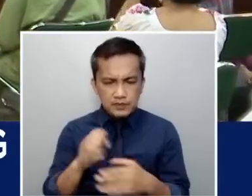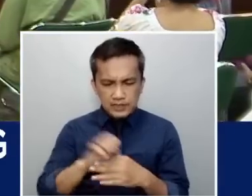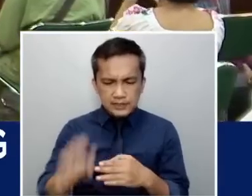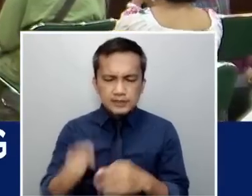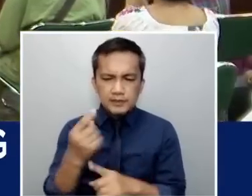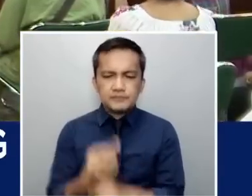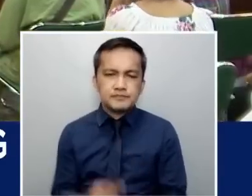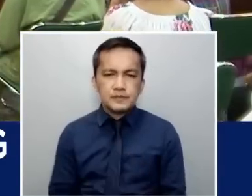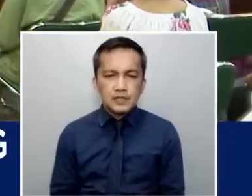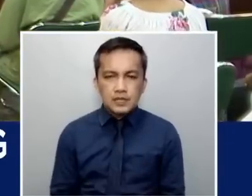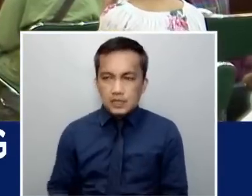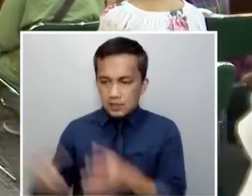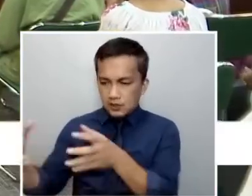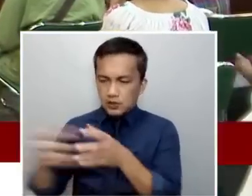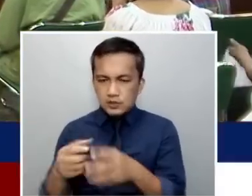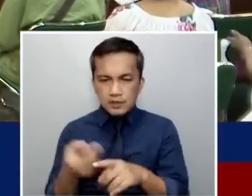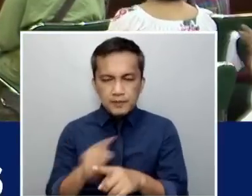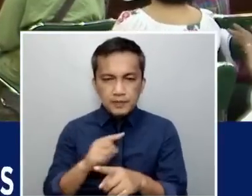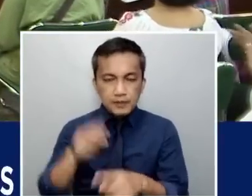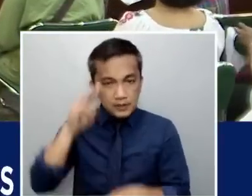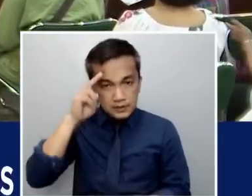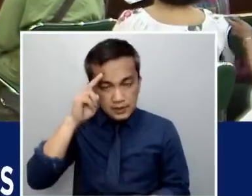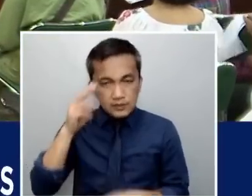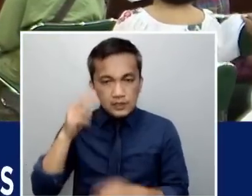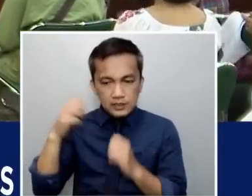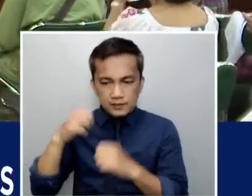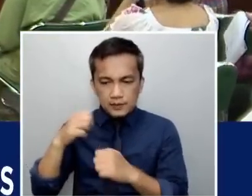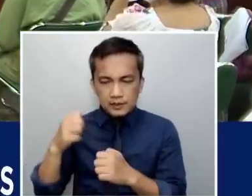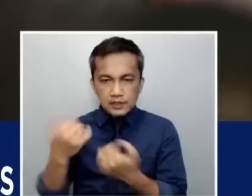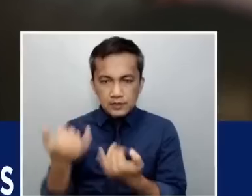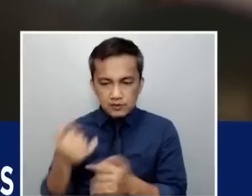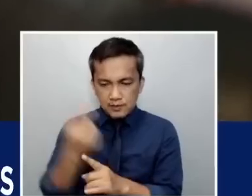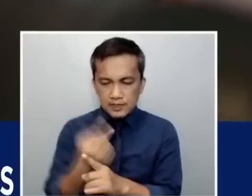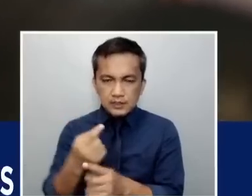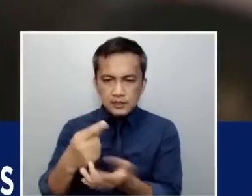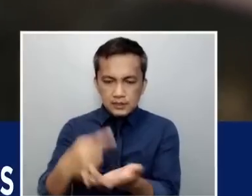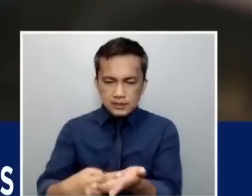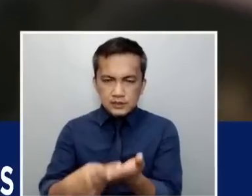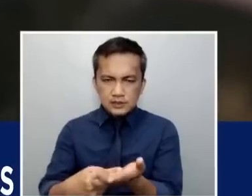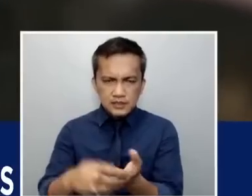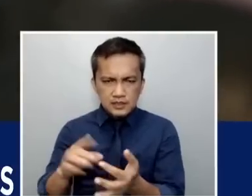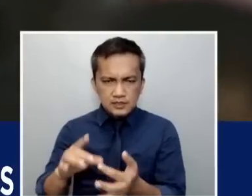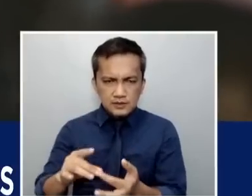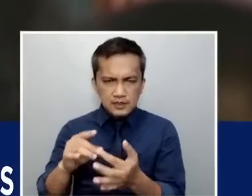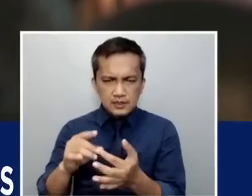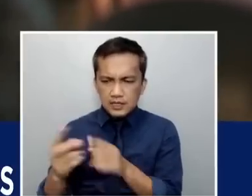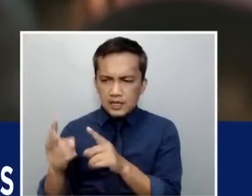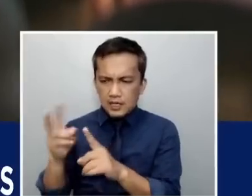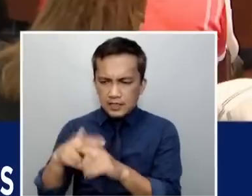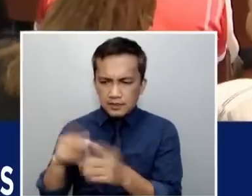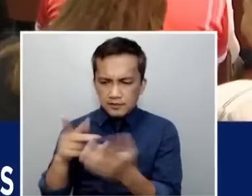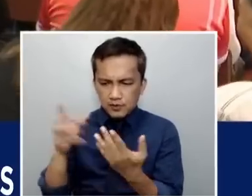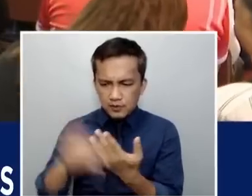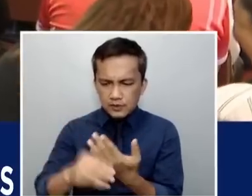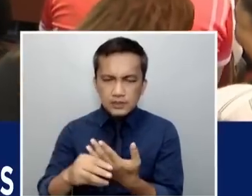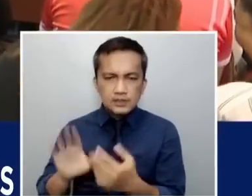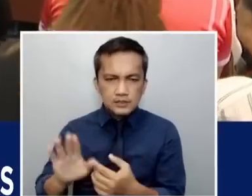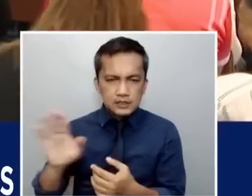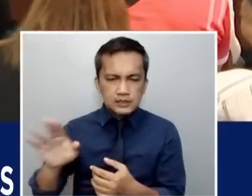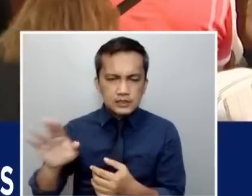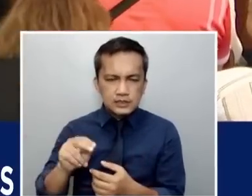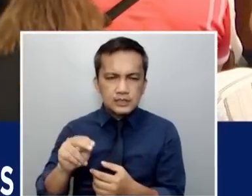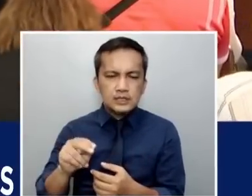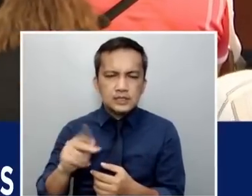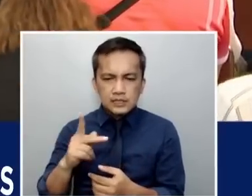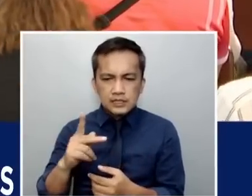delegasyon naman mula Saudi ang inaasahan ngayong buwan para talakayin ang special hiring program para sa pangangailangan ng KSA